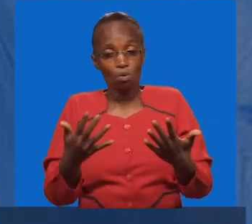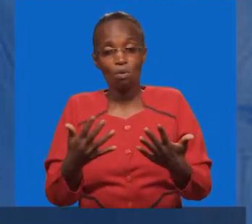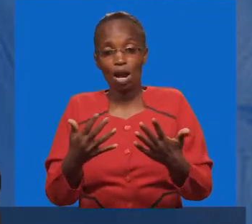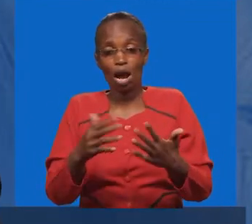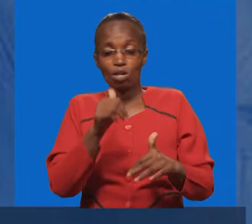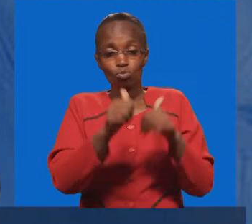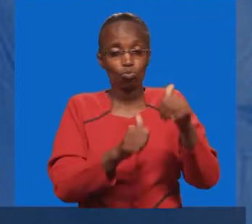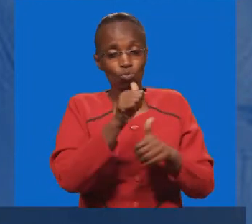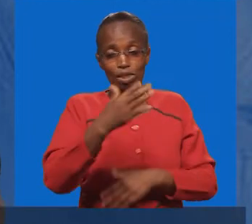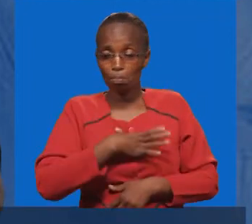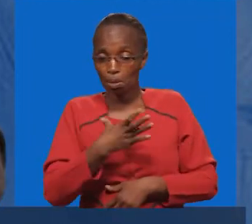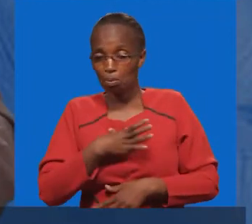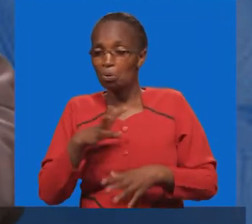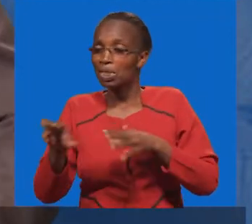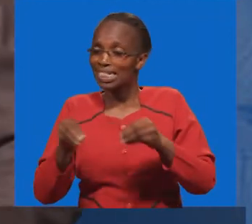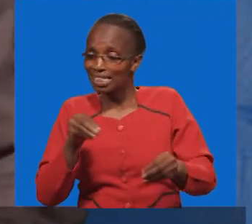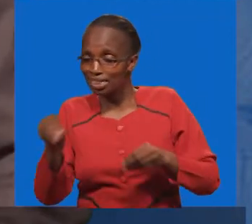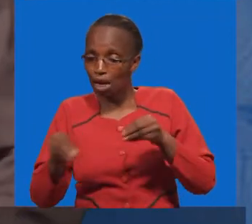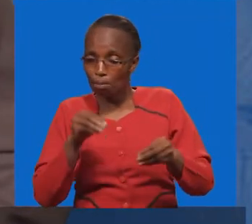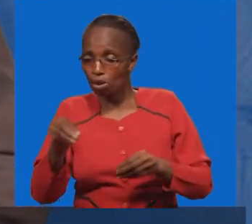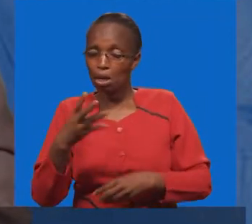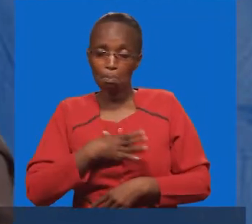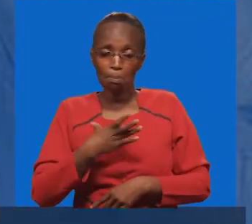wengine. Kama kina gani? Kama watu